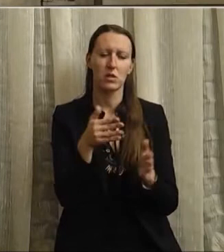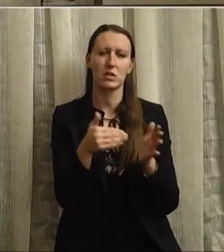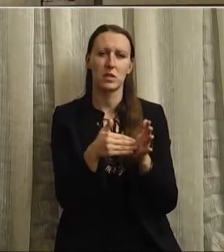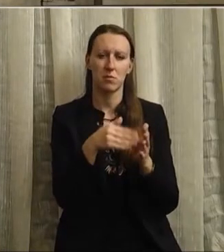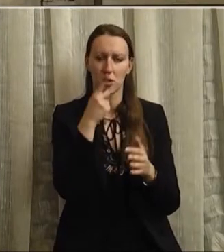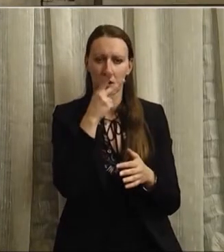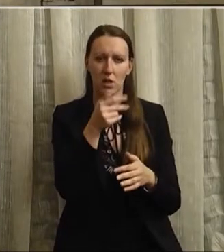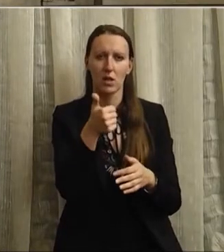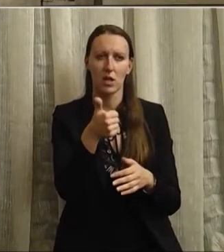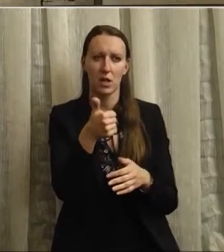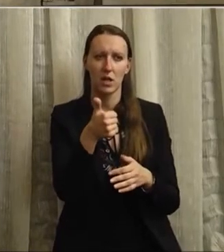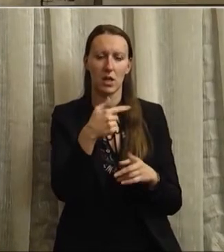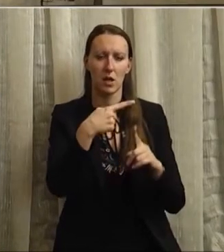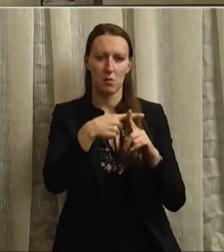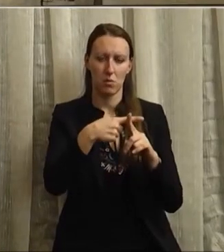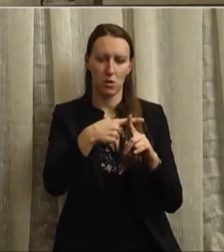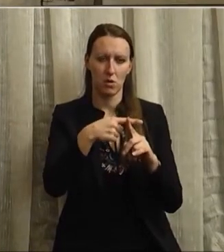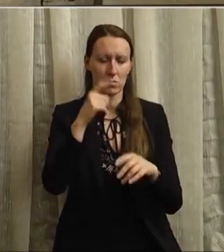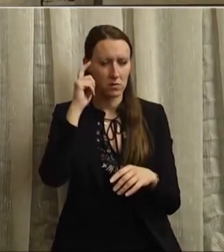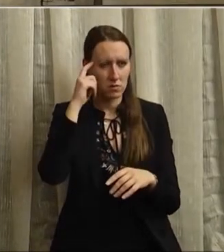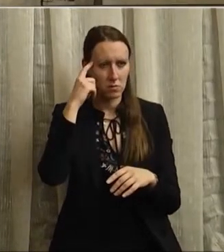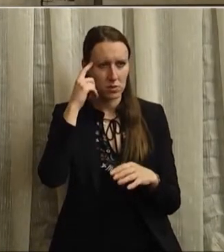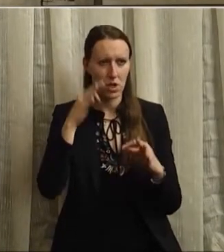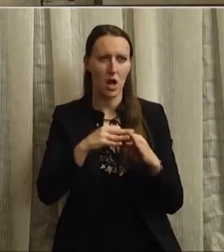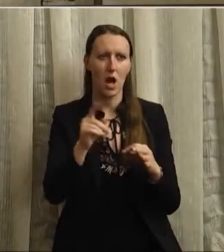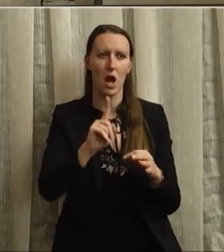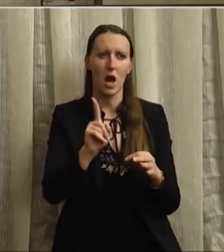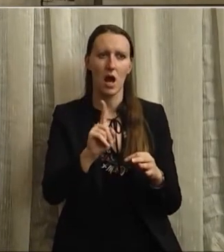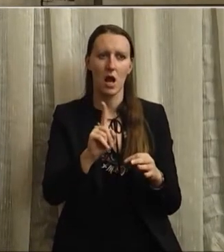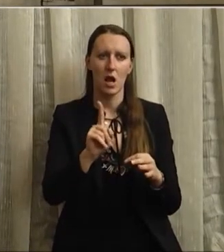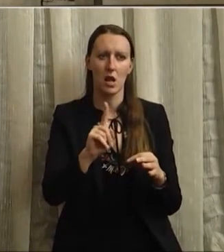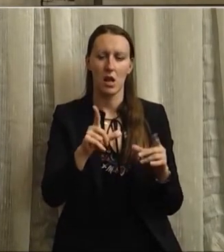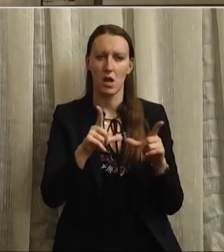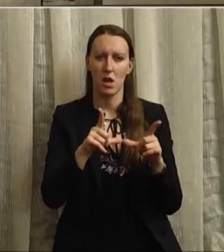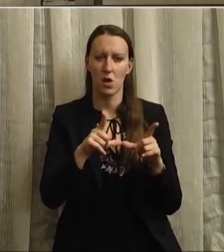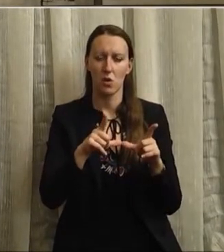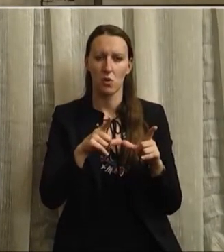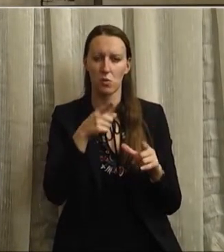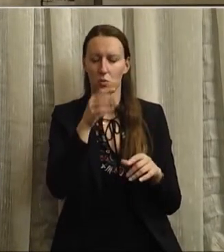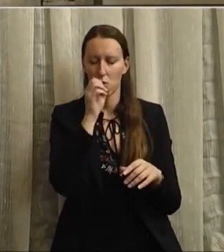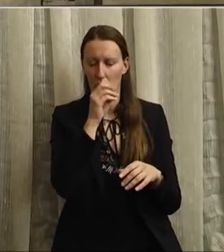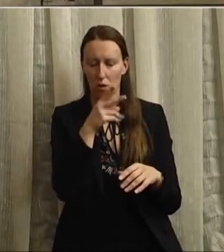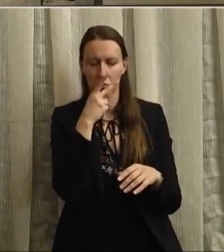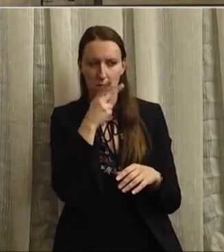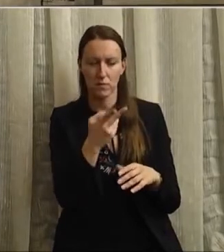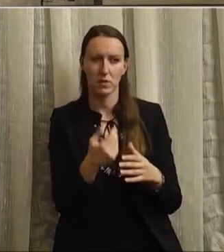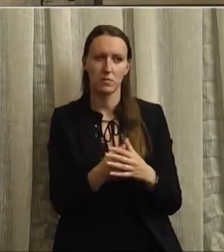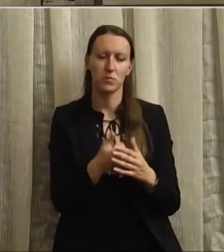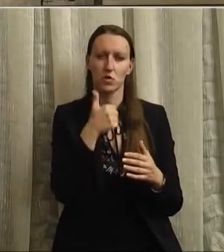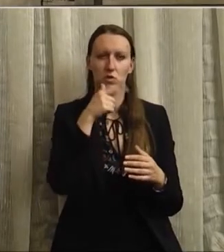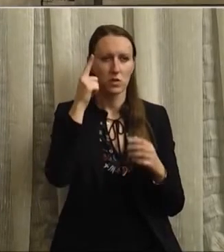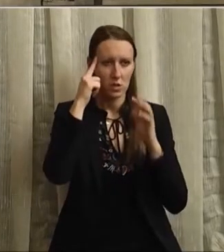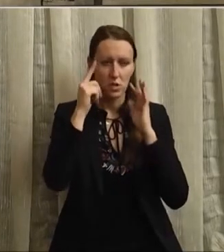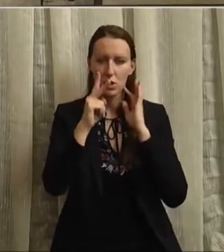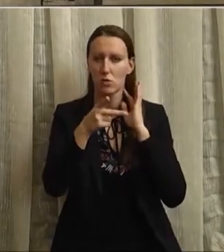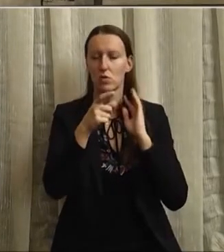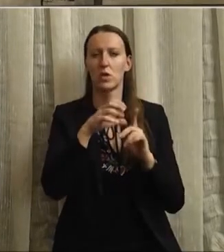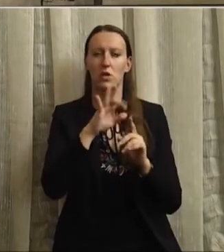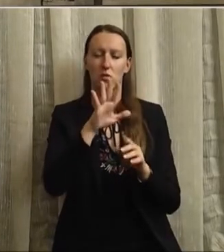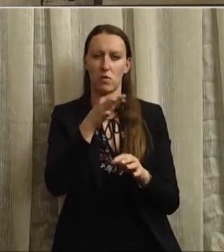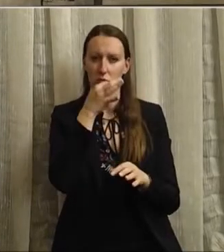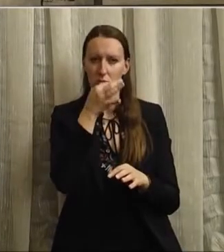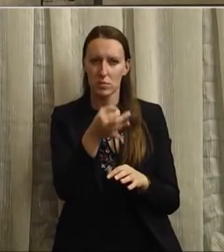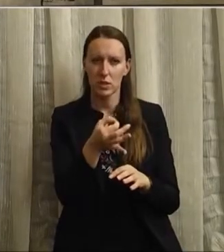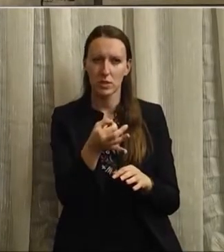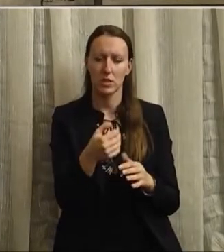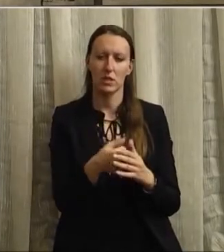trebalo gledati u jednom pozitivnom kontekstu, a nikako ne u negativnom. Što se tiče drugog dijela vašeg